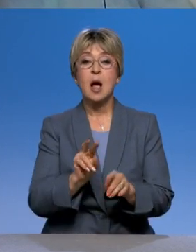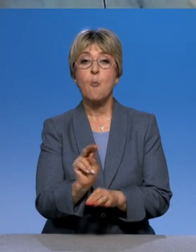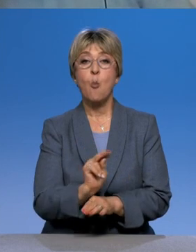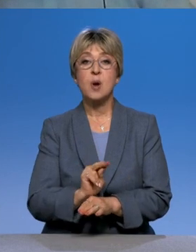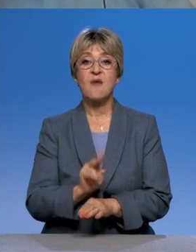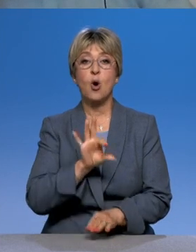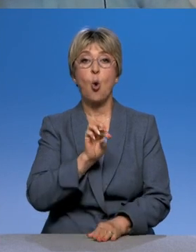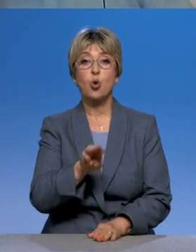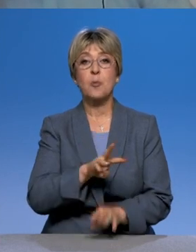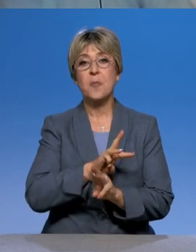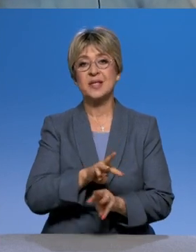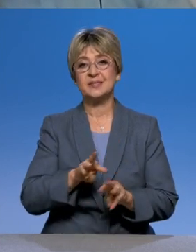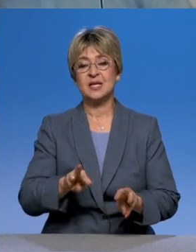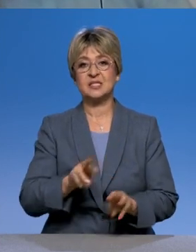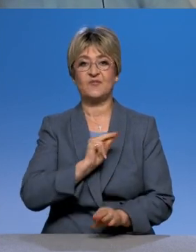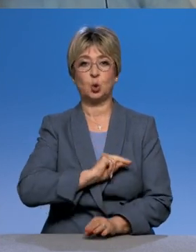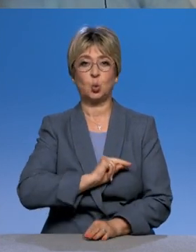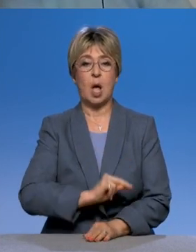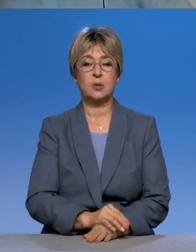Минтруда? Вы знаете...